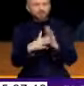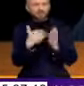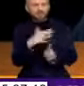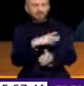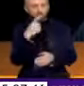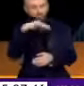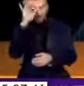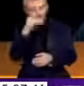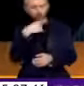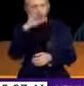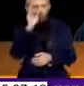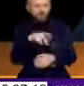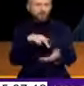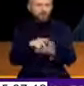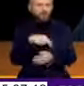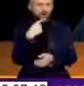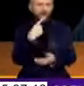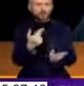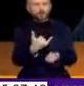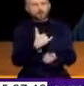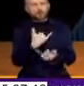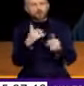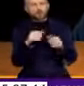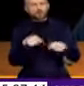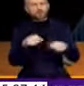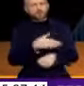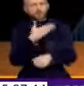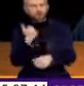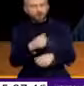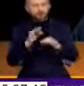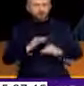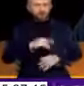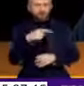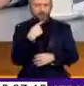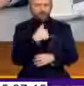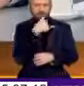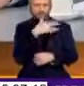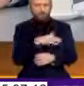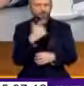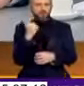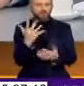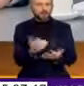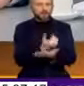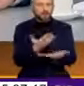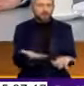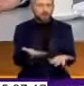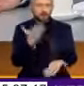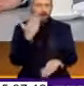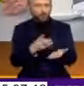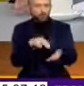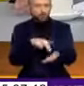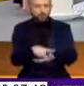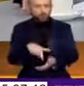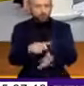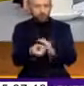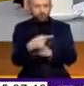і поліцію. Поліція ходила, казала, ну, у нас права немає. Чиновники кажуть, ми не можемо власника знайти. Ну, але якщо на тротуарі